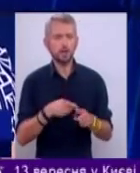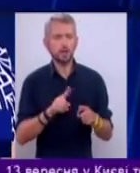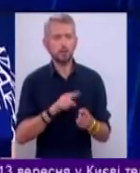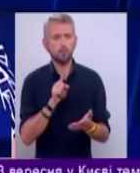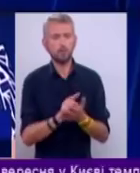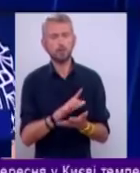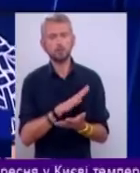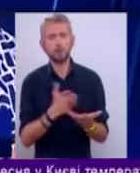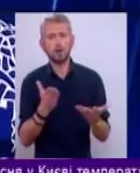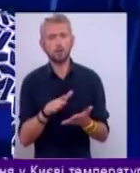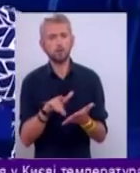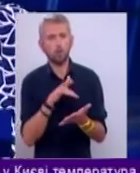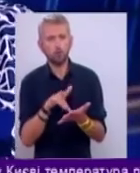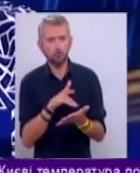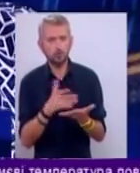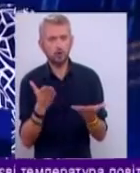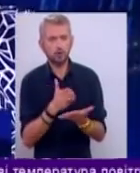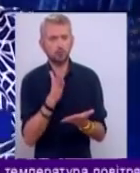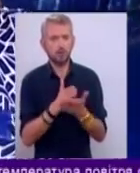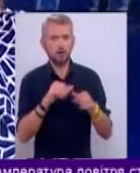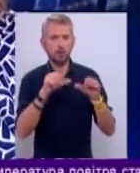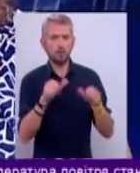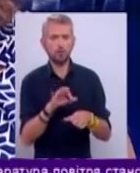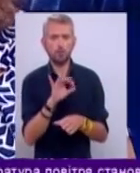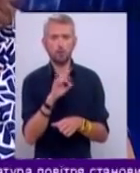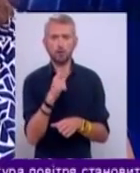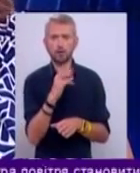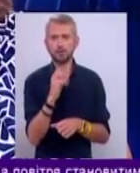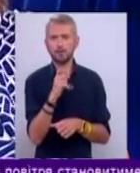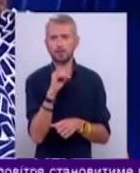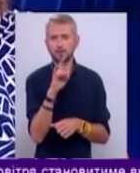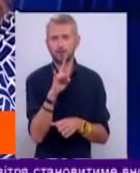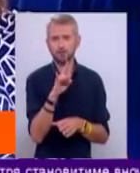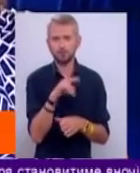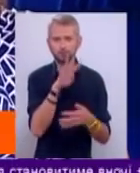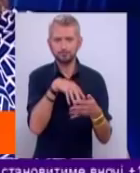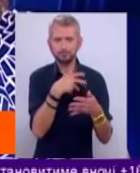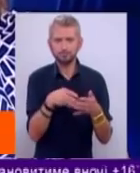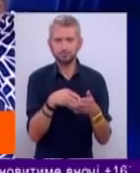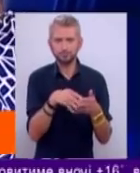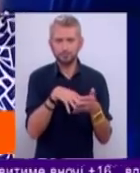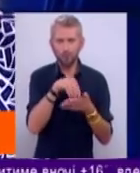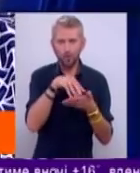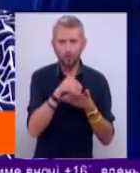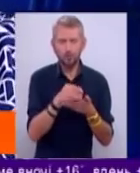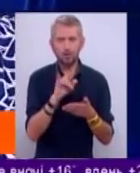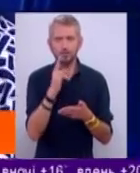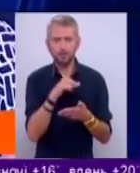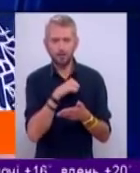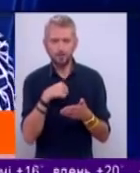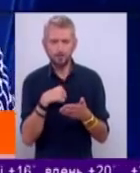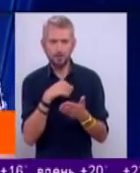повинен бути якийсь зошит, який би мав би форму органайзера, ось, якому дитина могла би робити свої певні помітки.